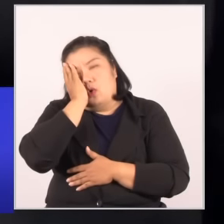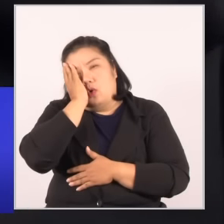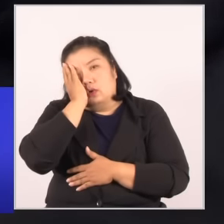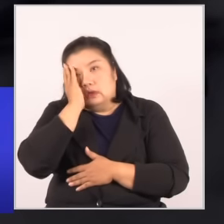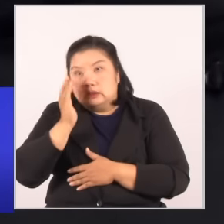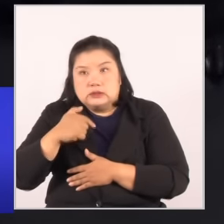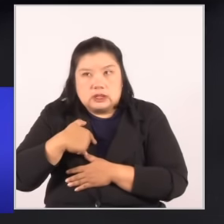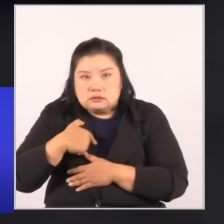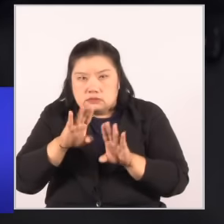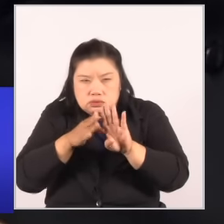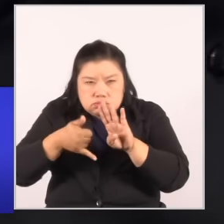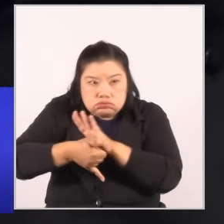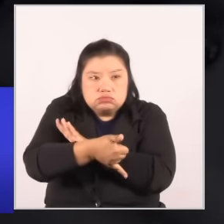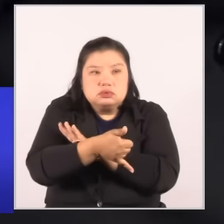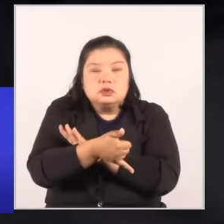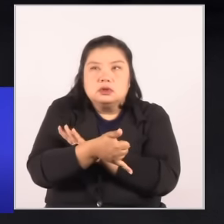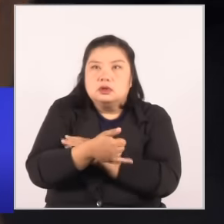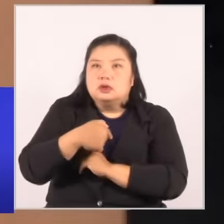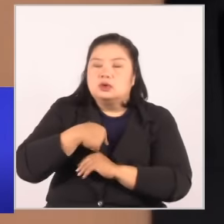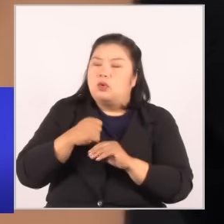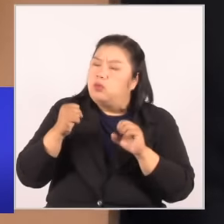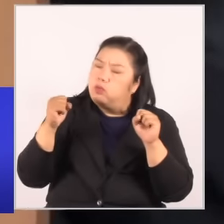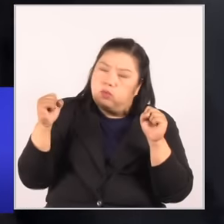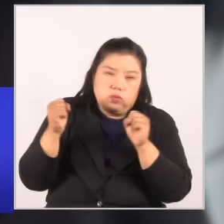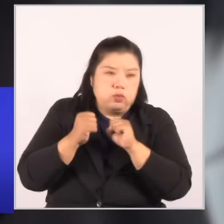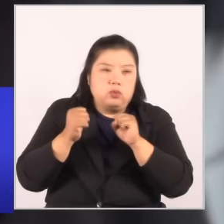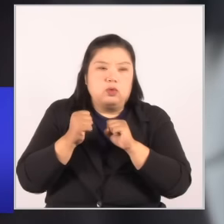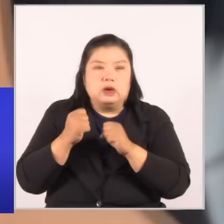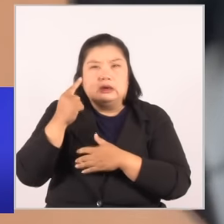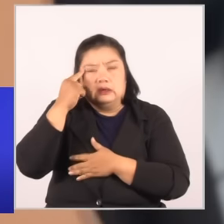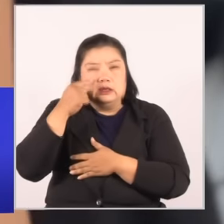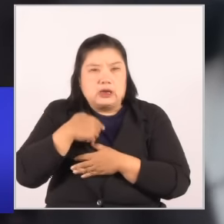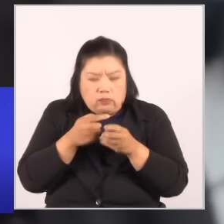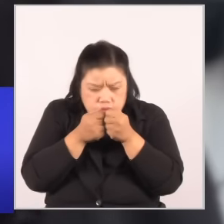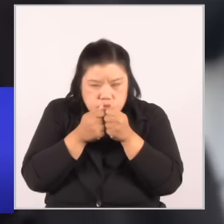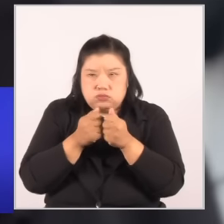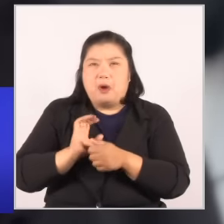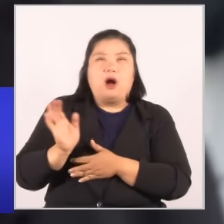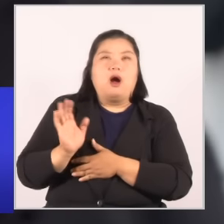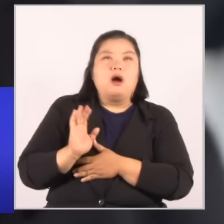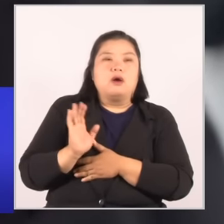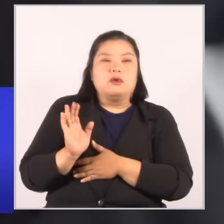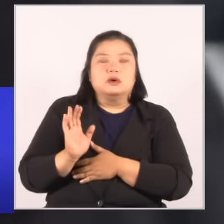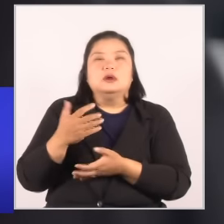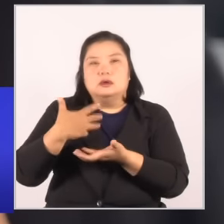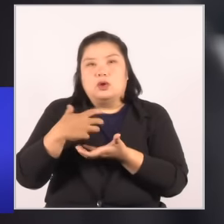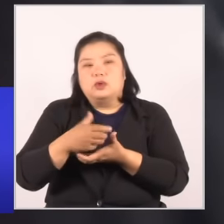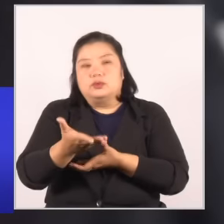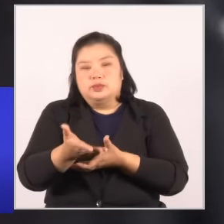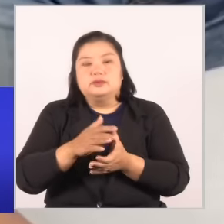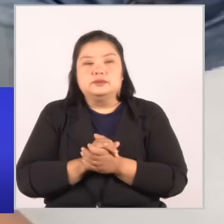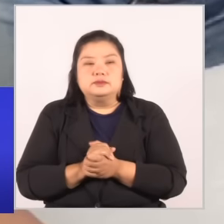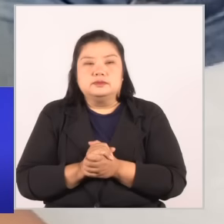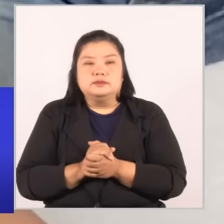ออกมานะครับตอนนี้รู้สึกกลัวมากเลยกลัวแม้กระทั่งในแอปหาคู่ก็ไม่อยากที่จะเข้าไปดูอีกแล้วเอาฟังเสียงเธอหน่อยครับ